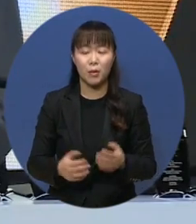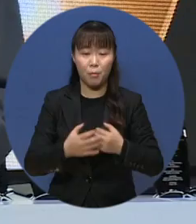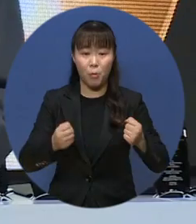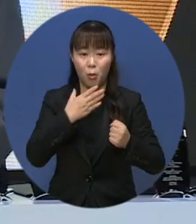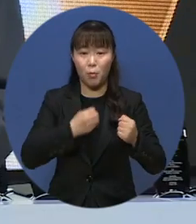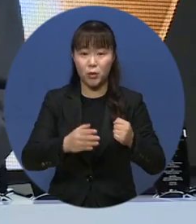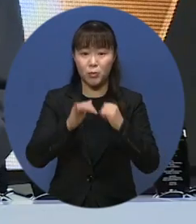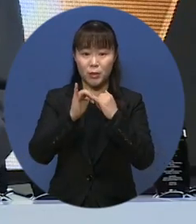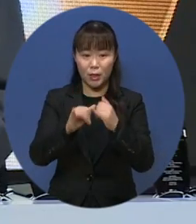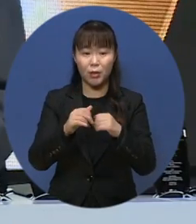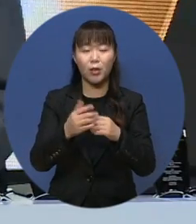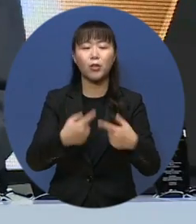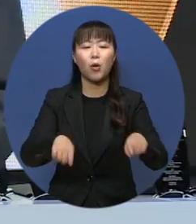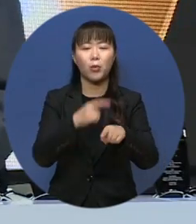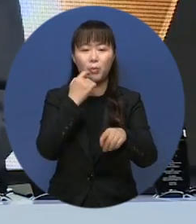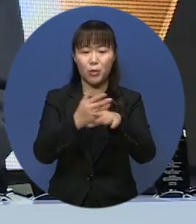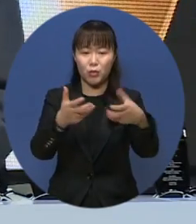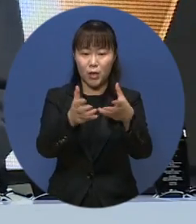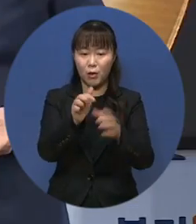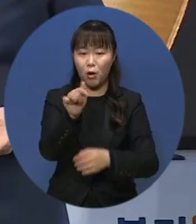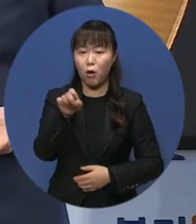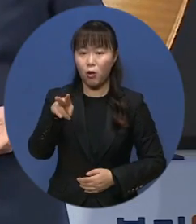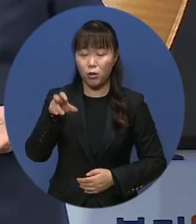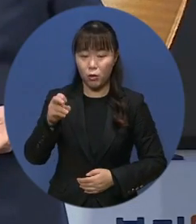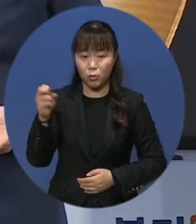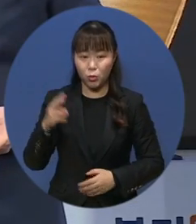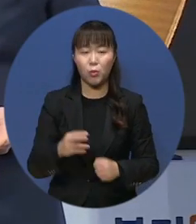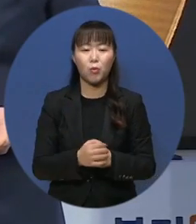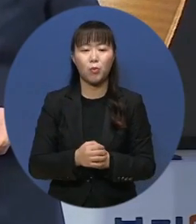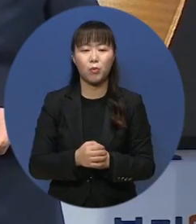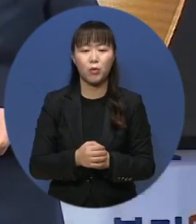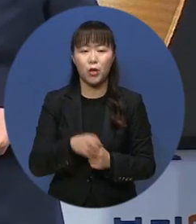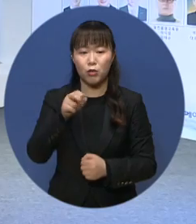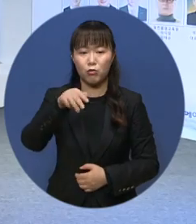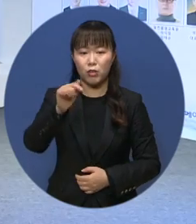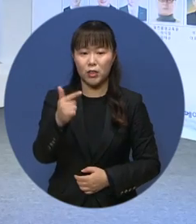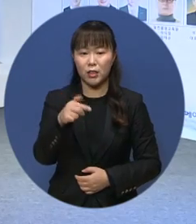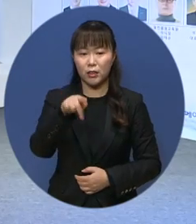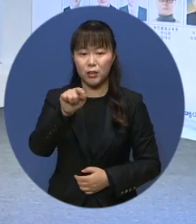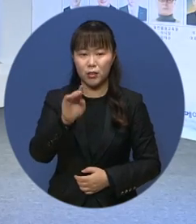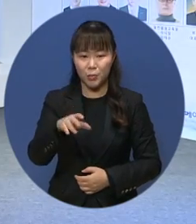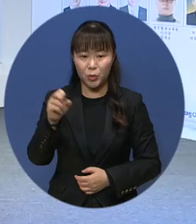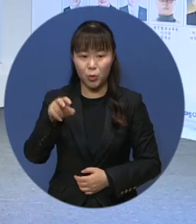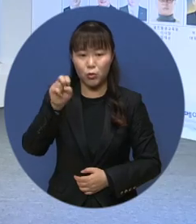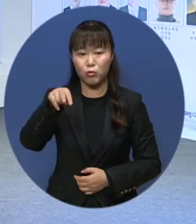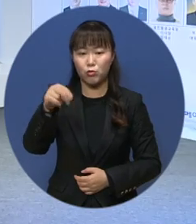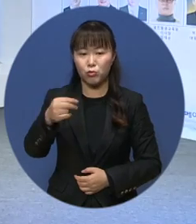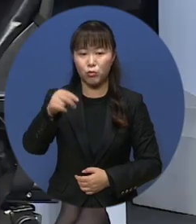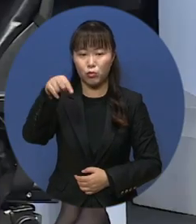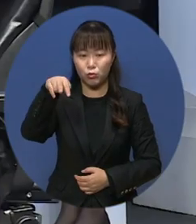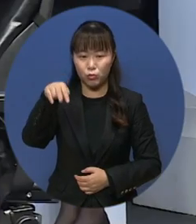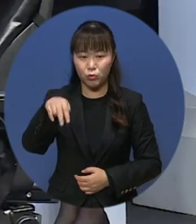장관상은 더불어민주당 허영 국회의원, 유진섭 정읍시장, 유두석 장성군수,